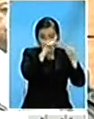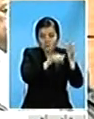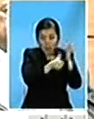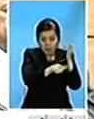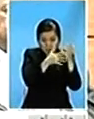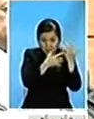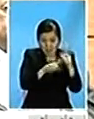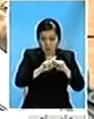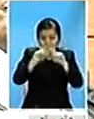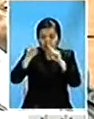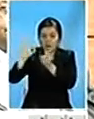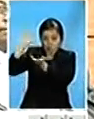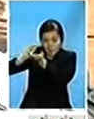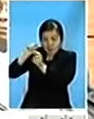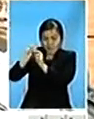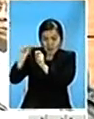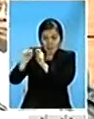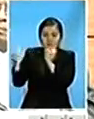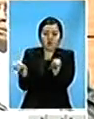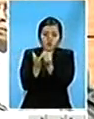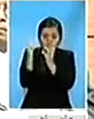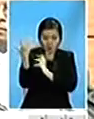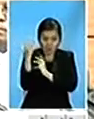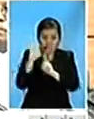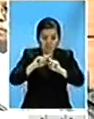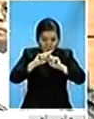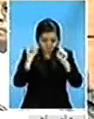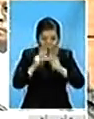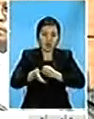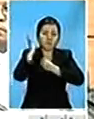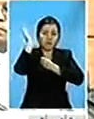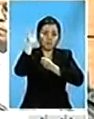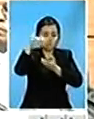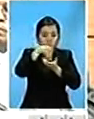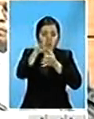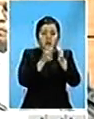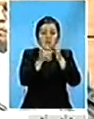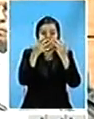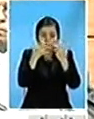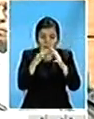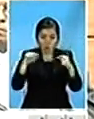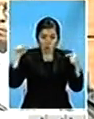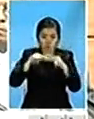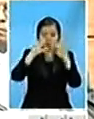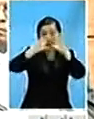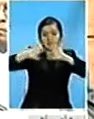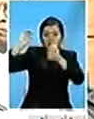างใดต่อพี่น้องประชาชนแต่ตามที่ผมได้วิปรายไปแล้วเมื่อสักครู่รายจ่ายของรัฐบา